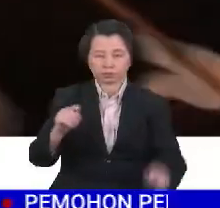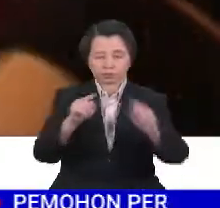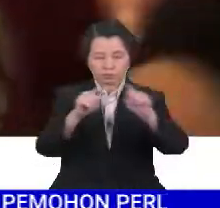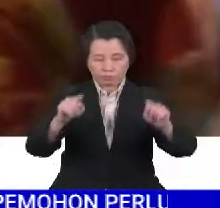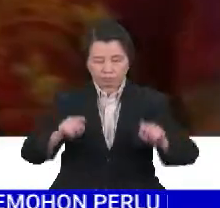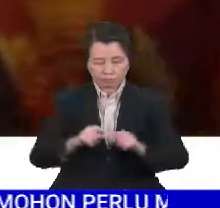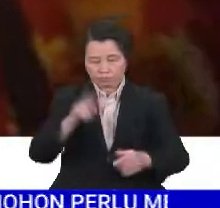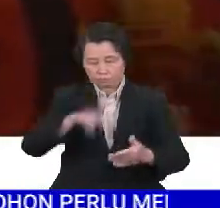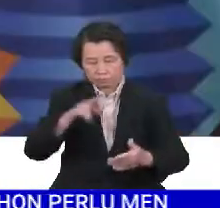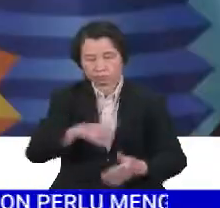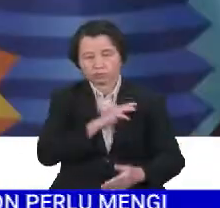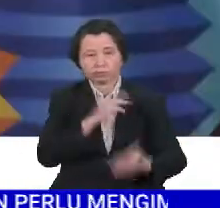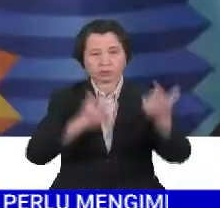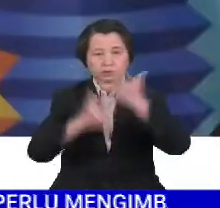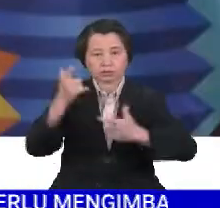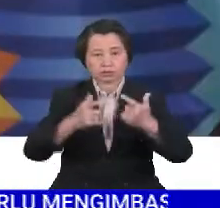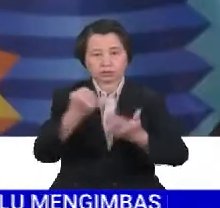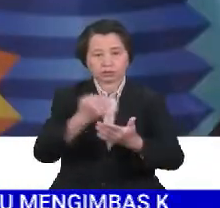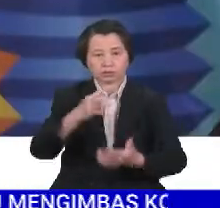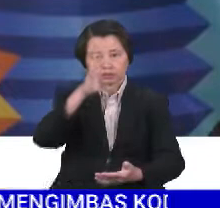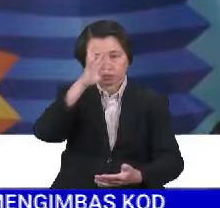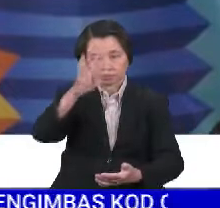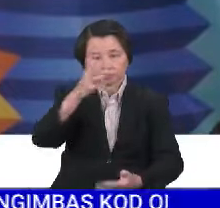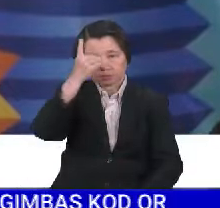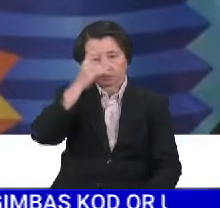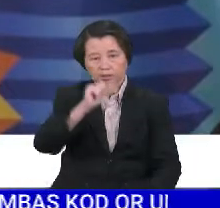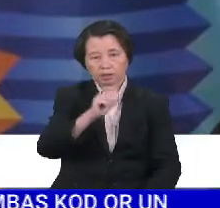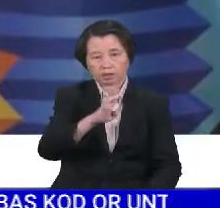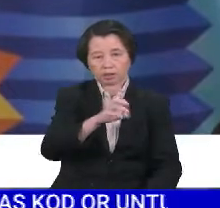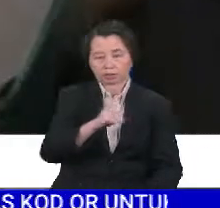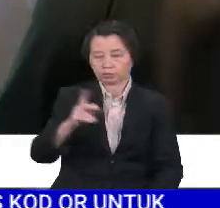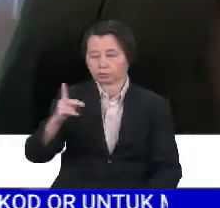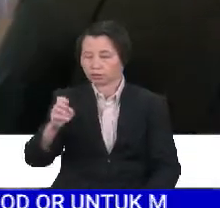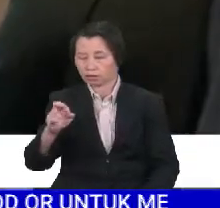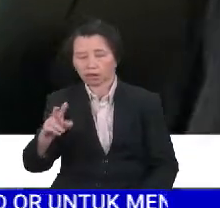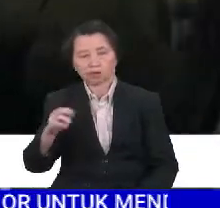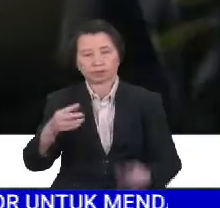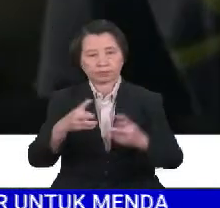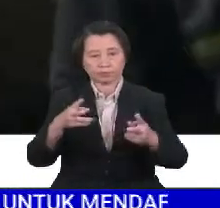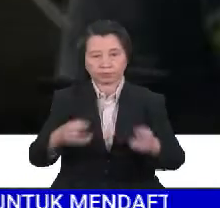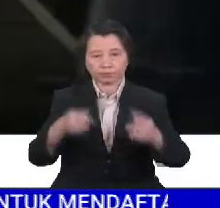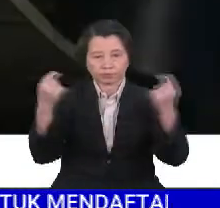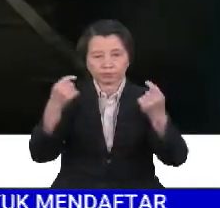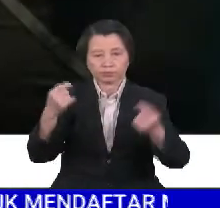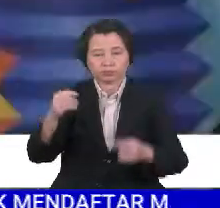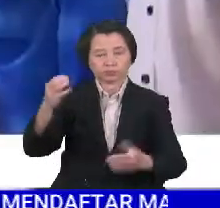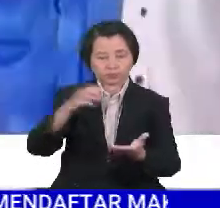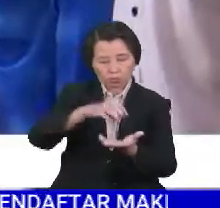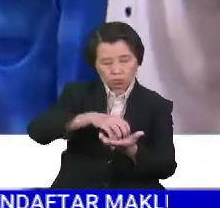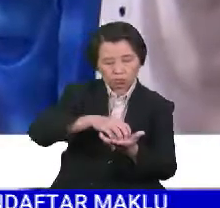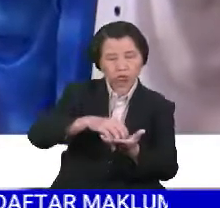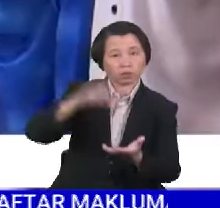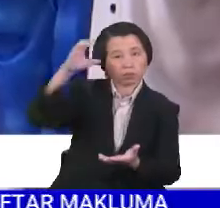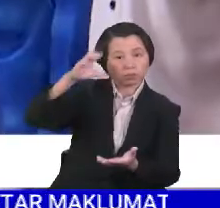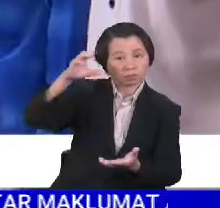disampaikan oleh menteri pelancongan industri kreatif dan seni persembahan perawa.com Rachman Hamzah pada prasmanan pesta kue bulan antarbudaya